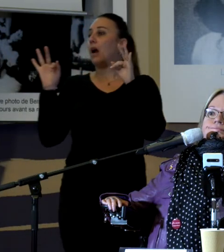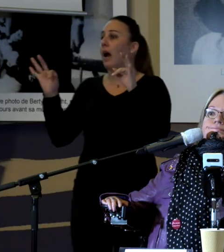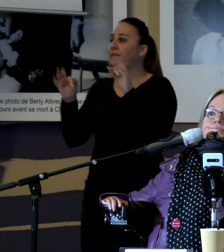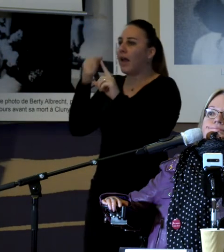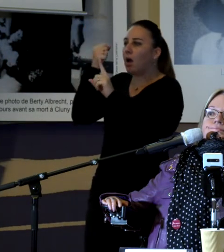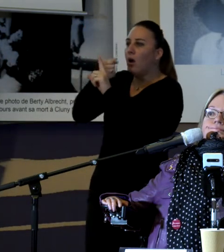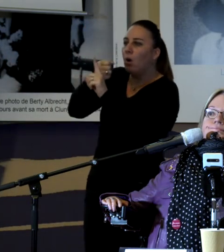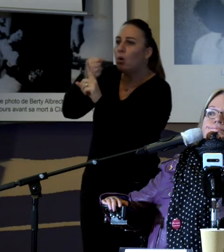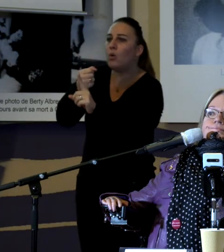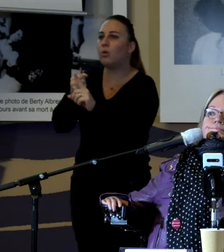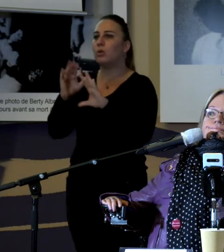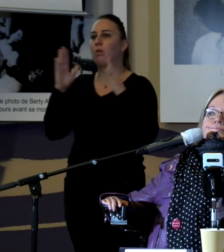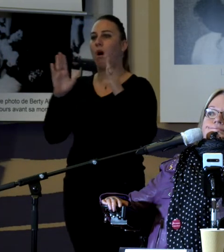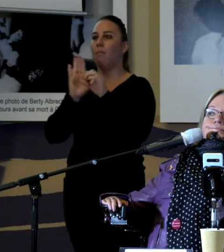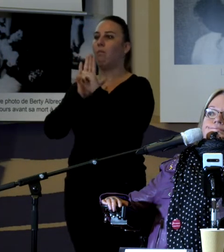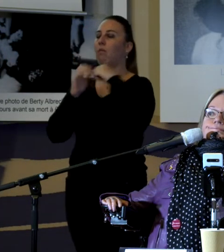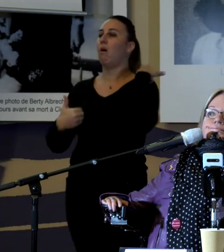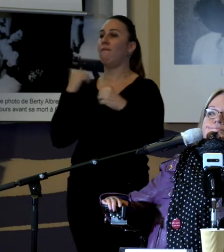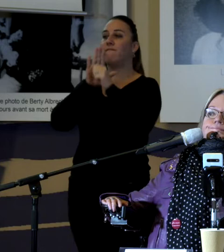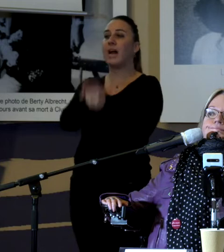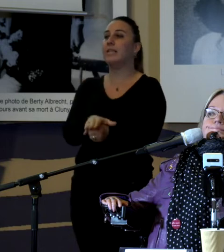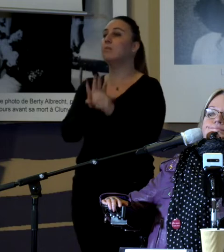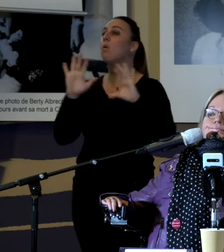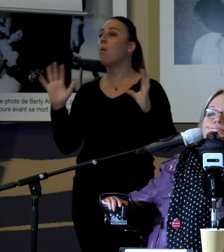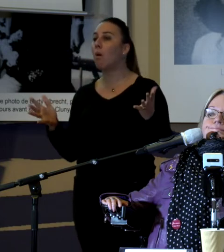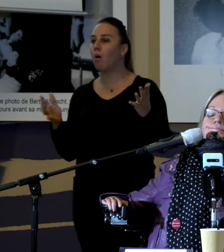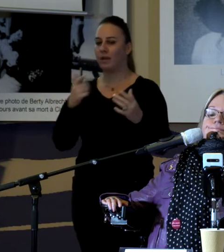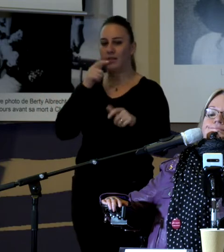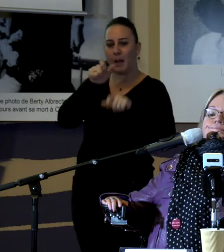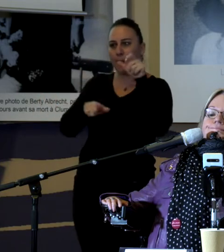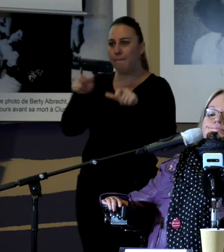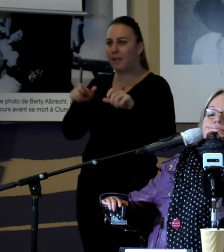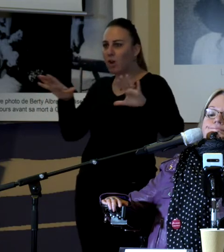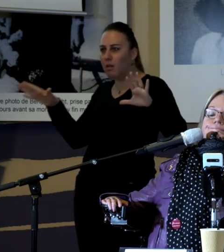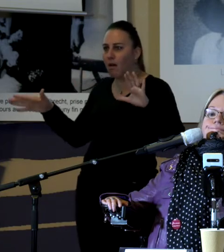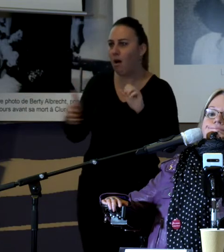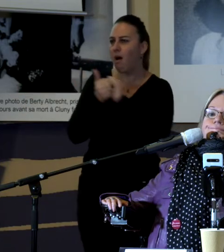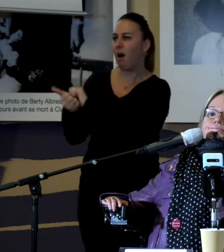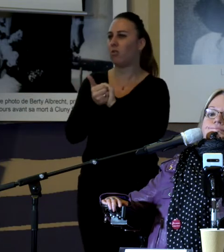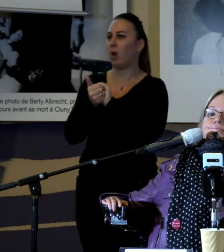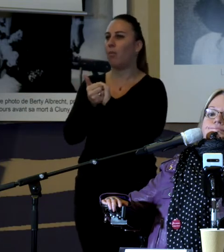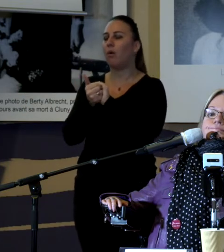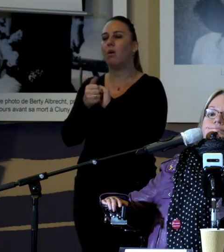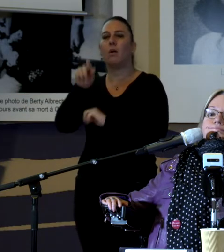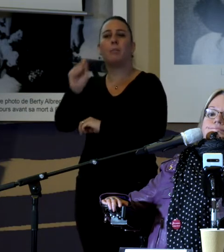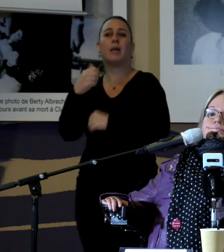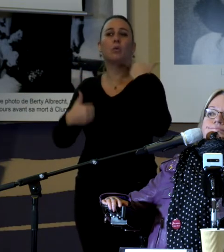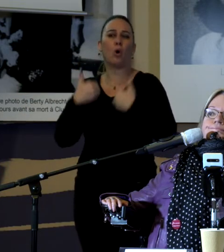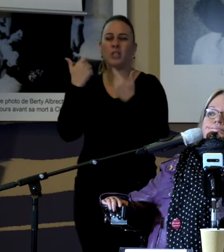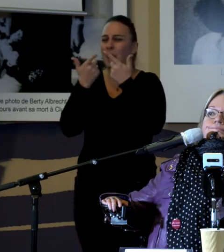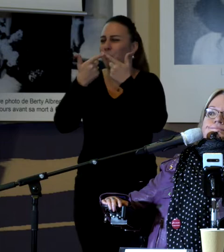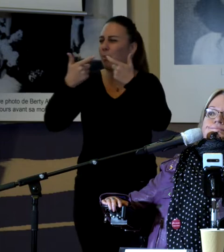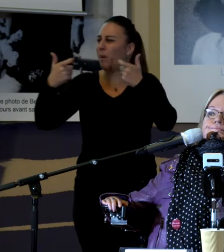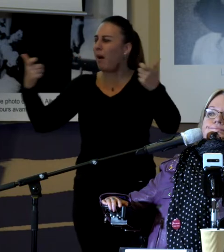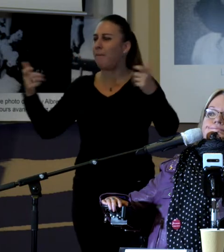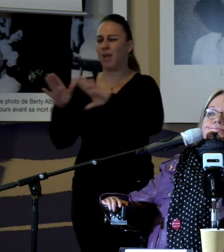cette lutte hein, contre le validisme permet de fédérer des personnes au-delà de la diversité des handicaps, hein,